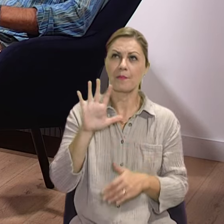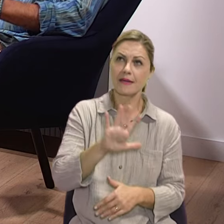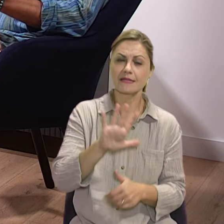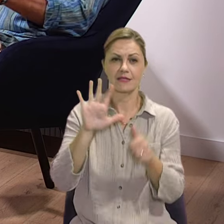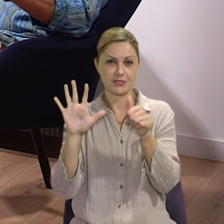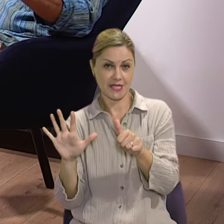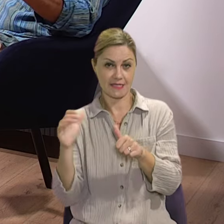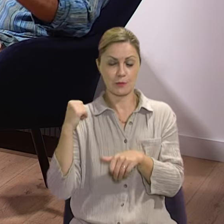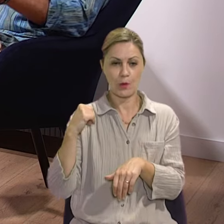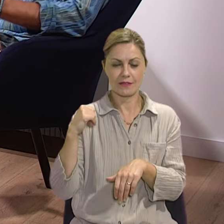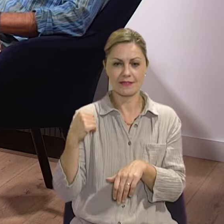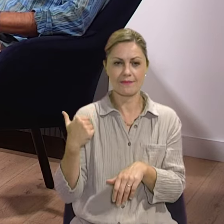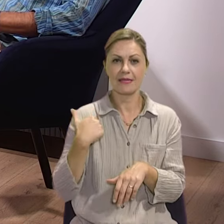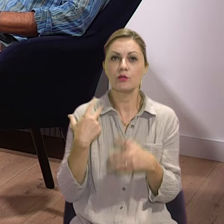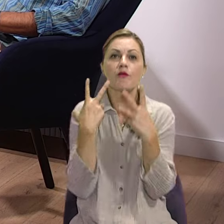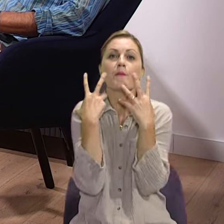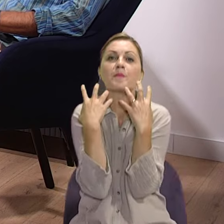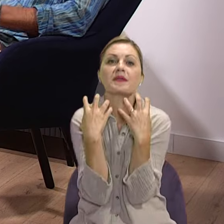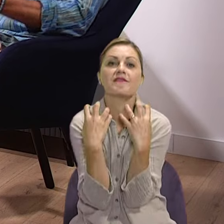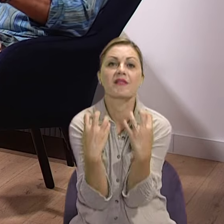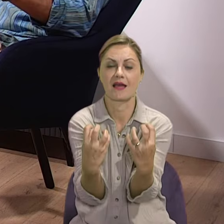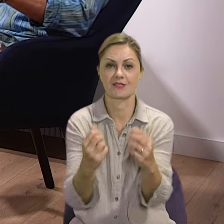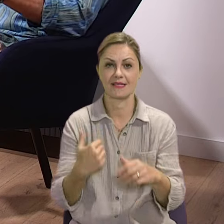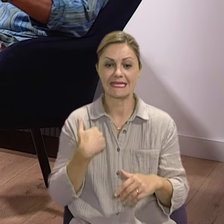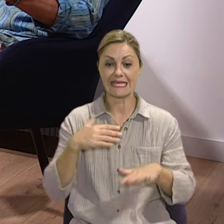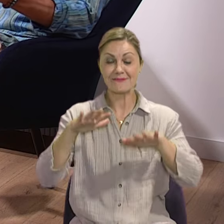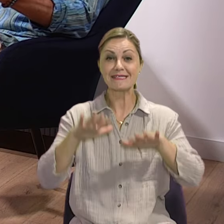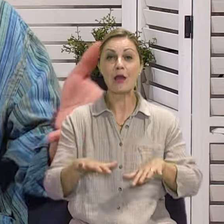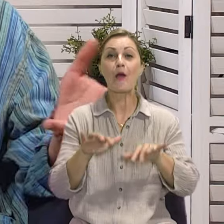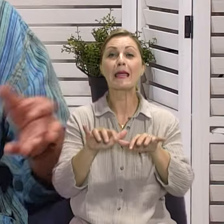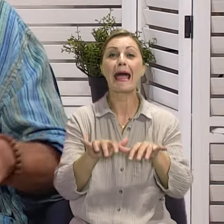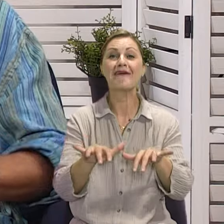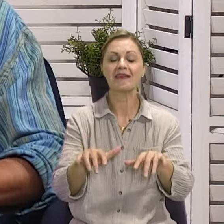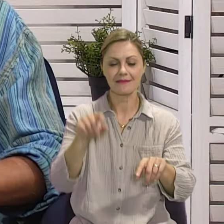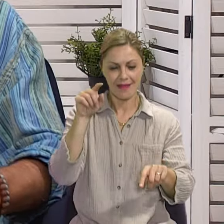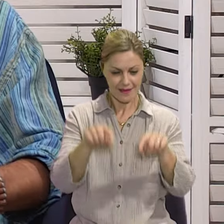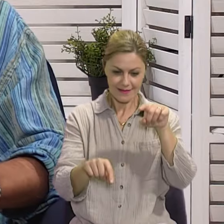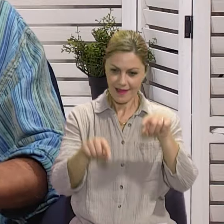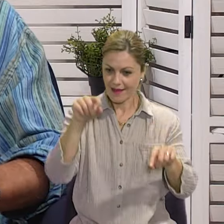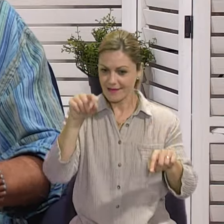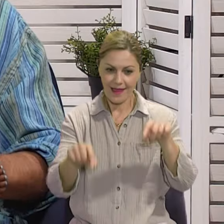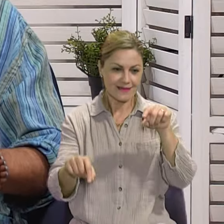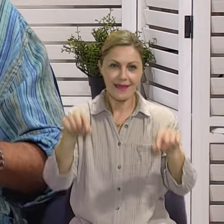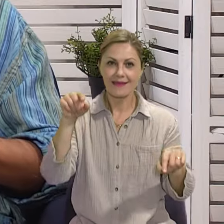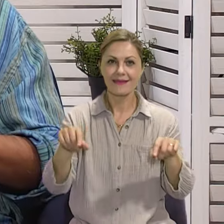godina i to me uvijek fasciniralo i sjeo sam za klavir i počeo prebirat po tim